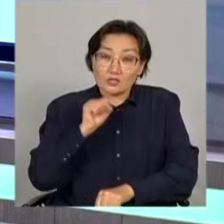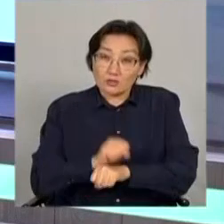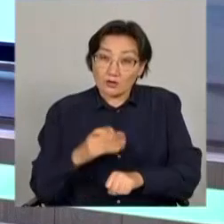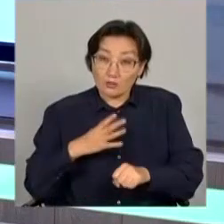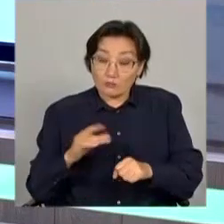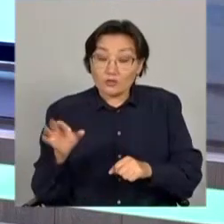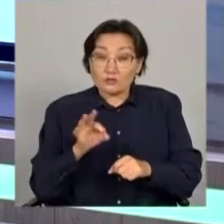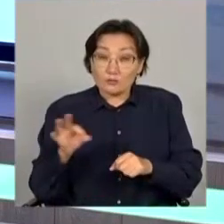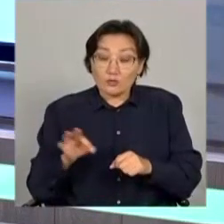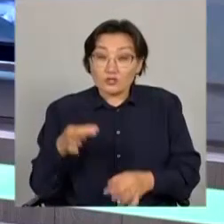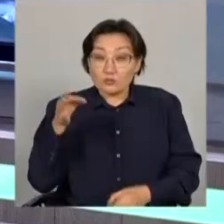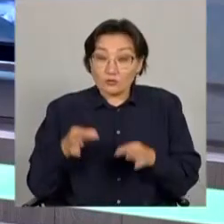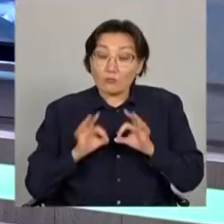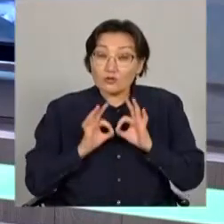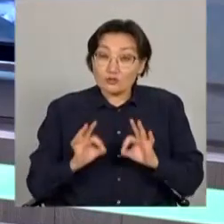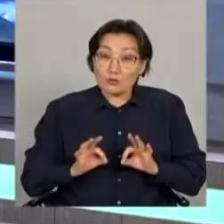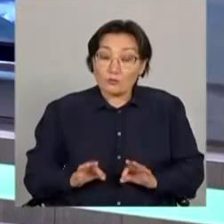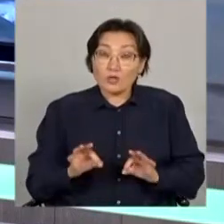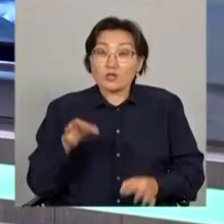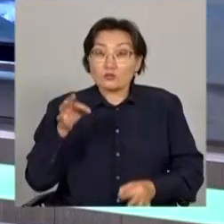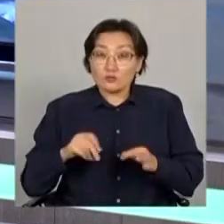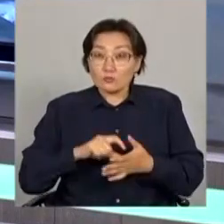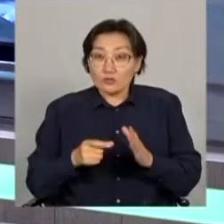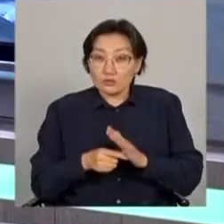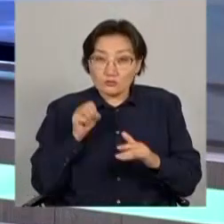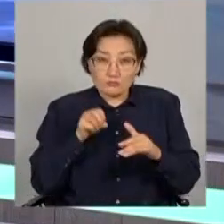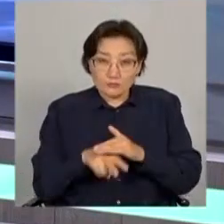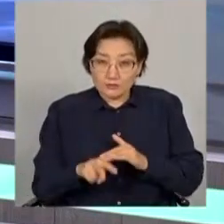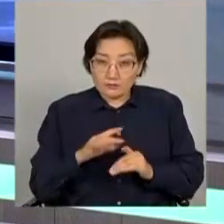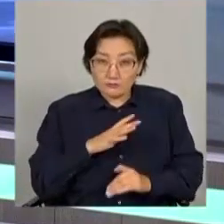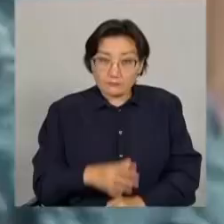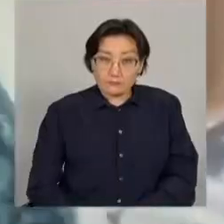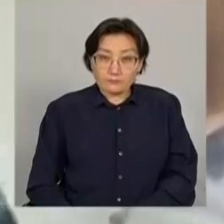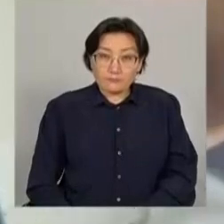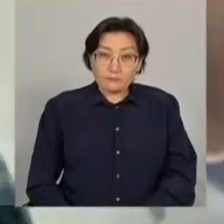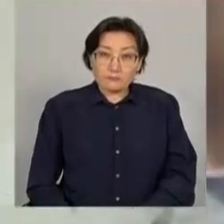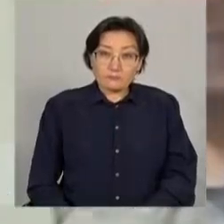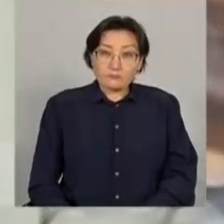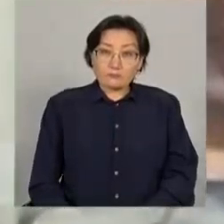Сол уақытта судья мен прокурор сот залынан қашып кетті.